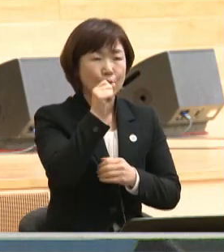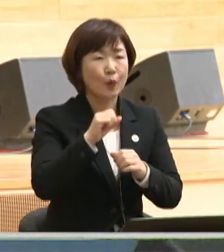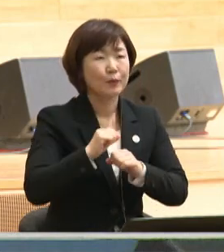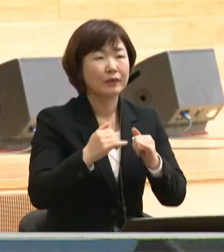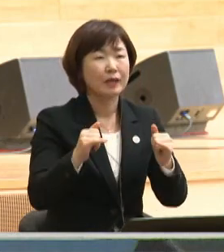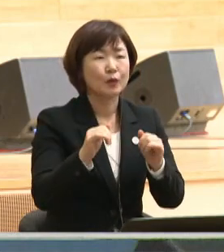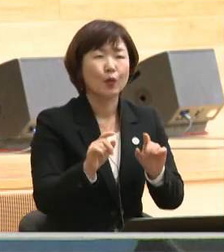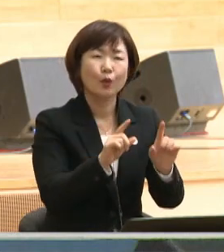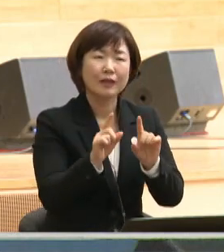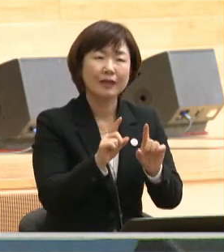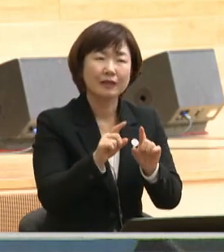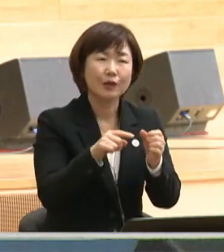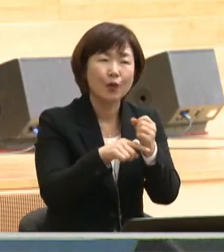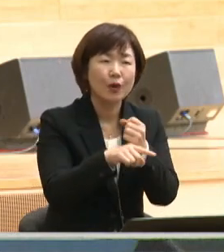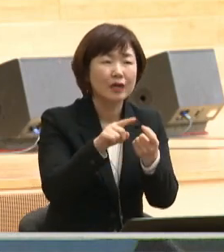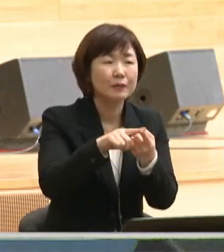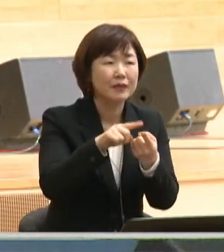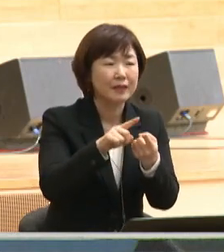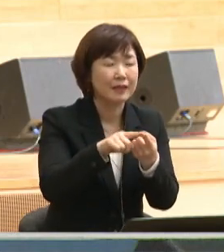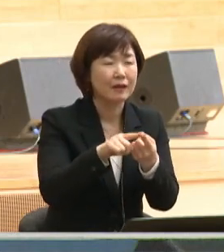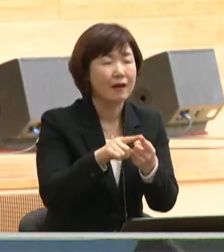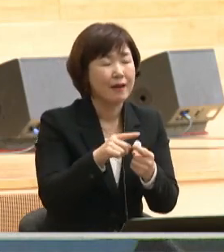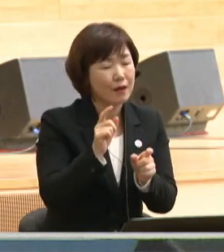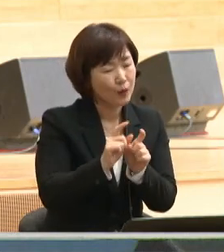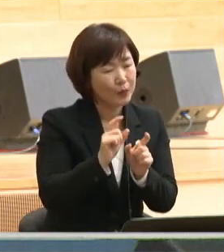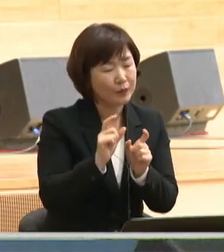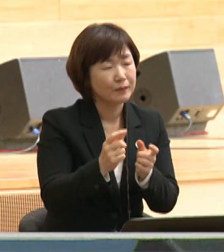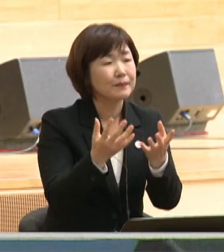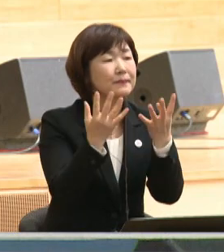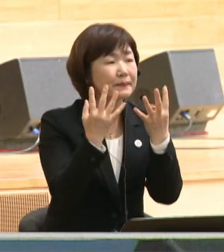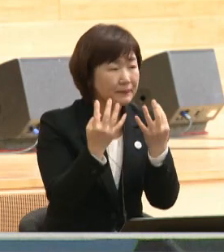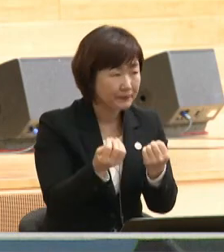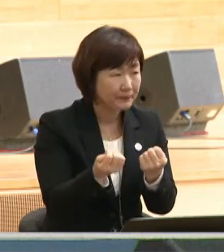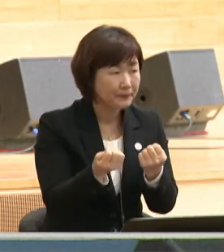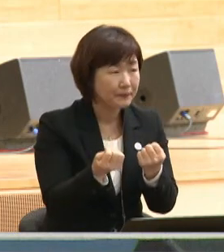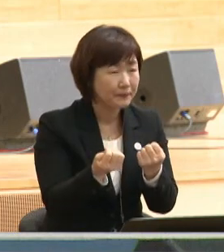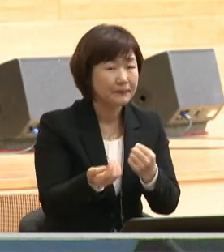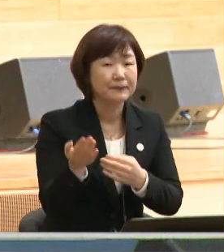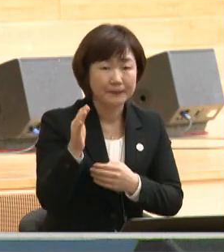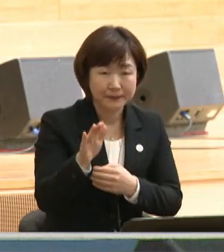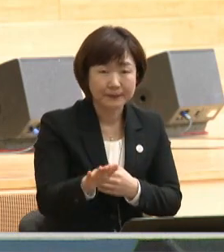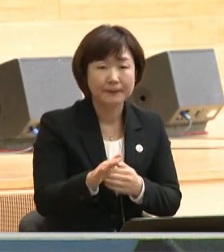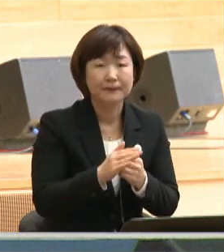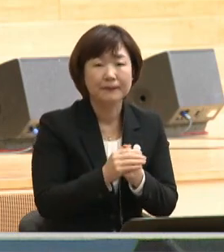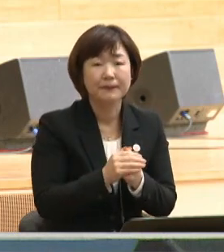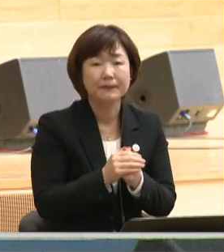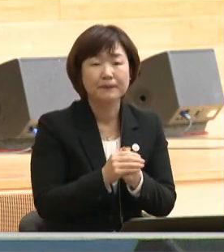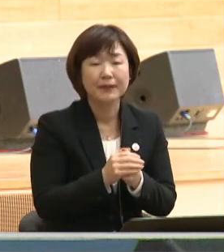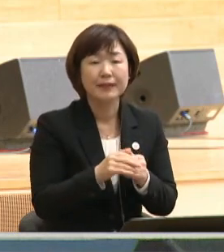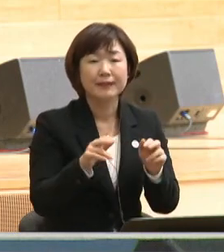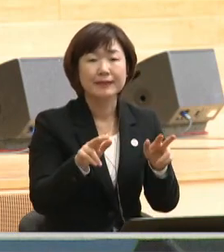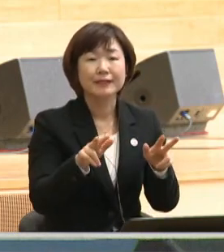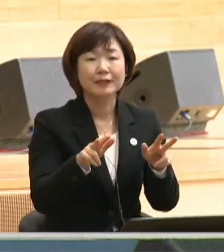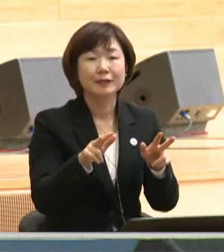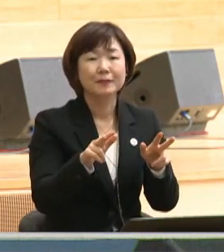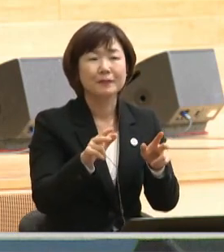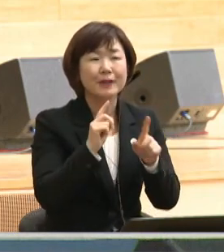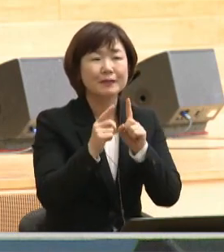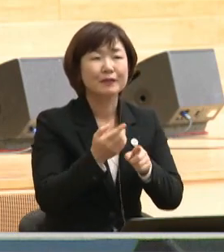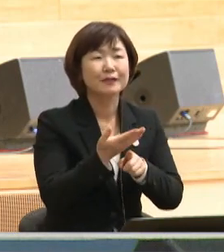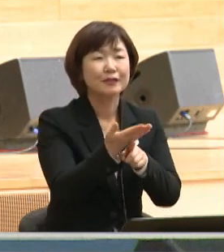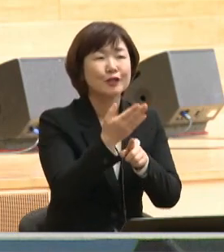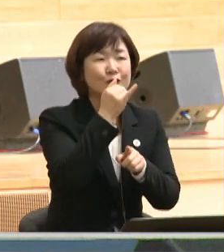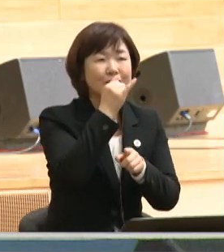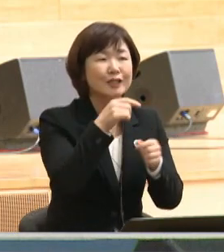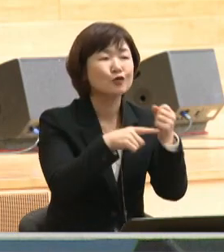대하여서 제 나름대로 참 많은 고민을 하면서 살아왔습니다 제가 이렇게 말씀드릴 수 있는 이유는